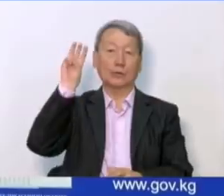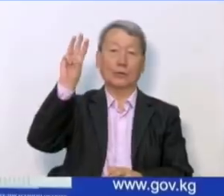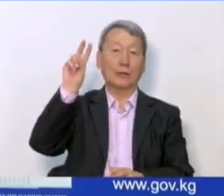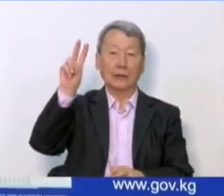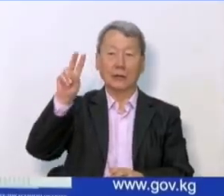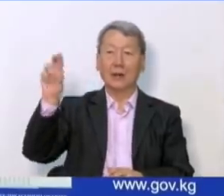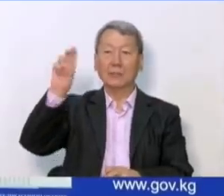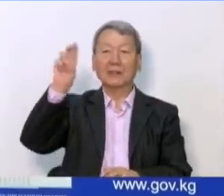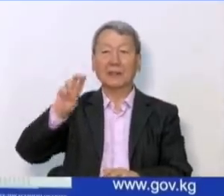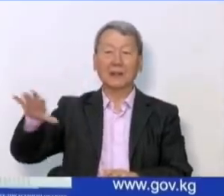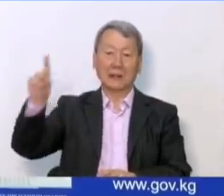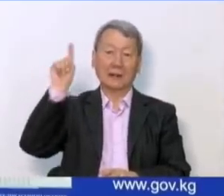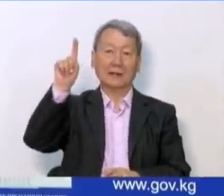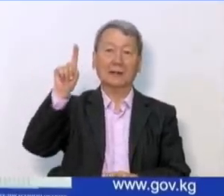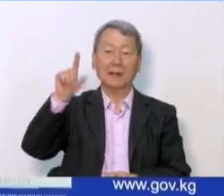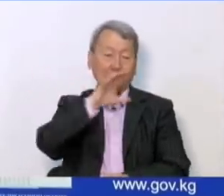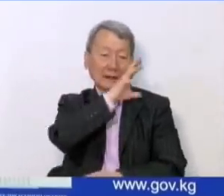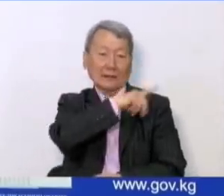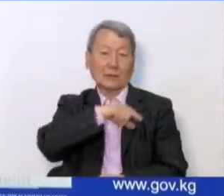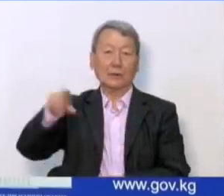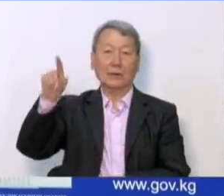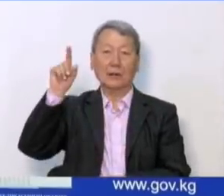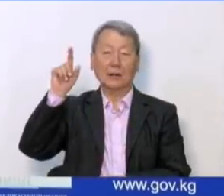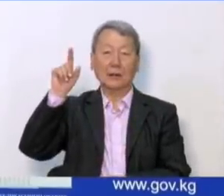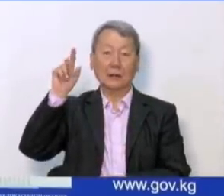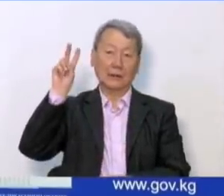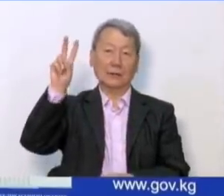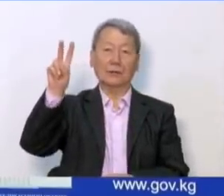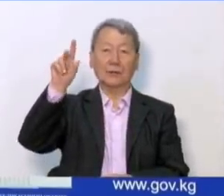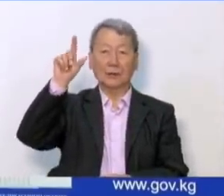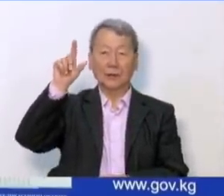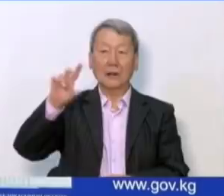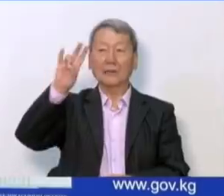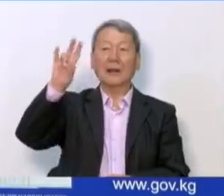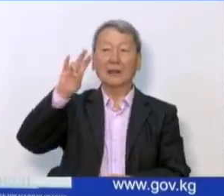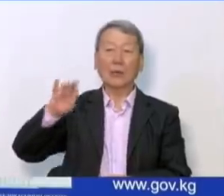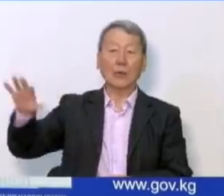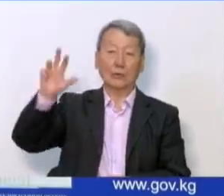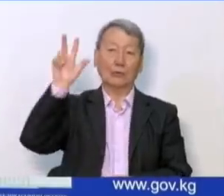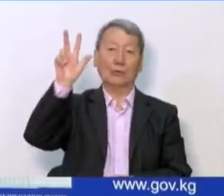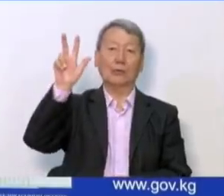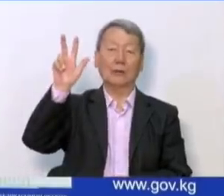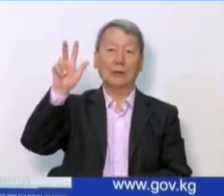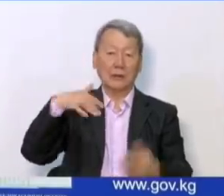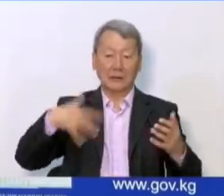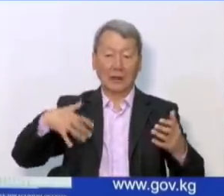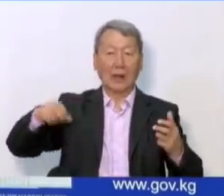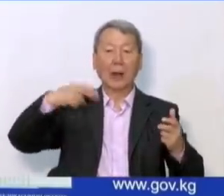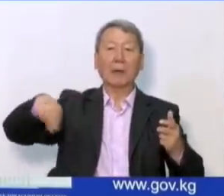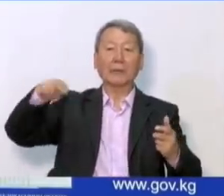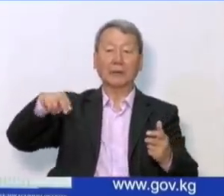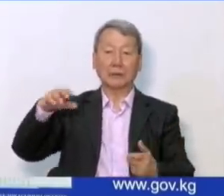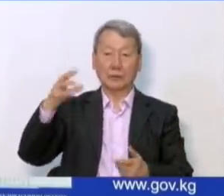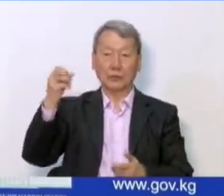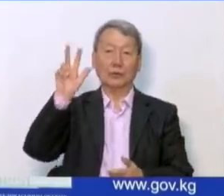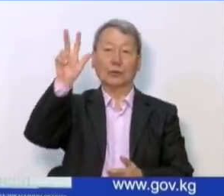Баткен областында 1, Ысыкөл областында 2 ұшыр, Нарын областында 3, Жалабат областында дағы